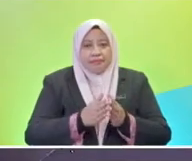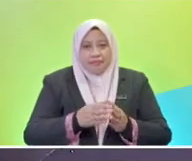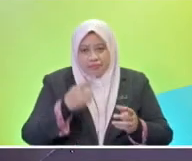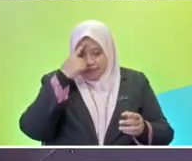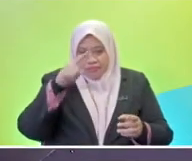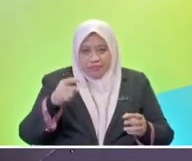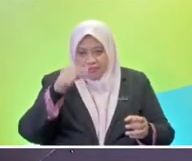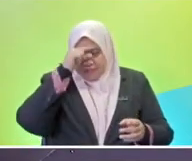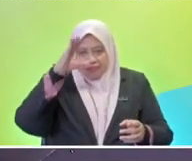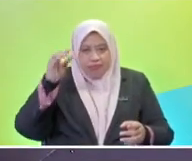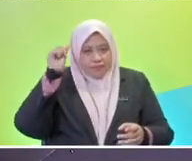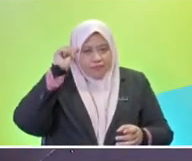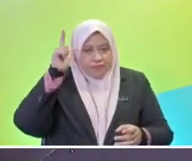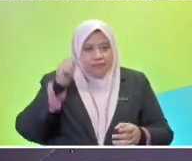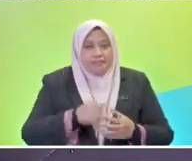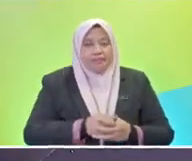Akmal.